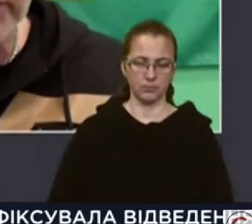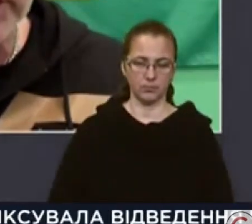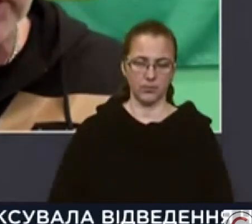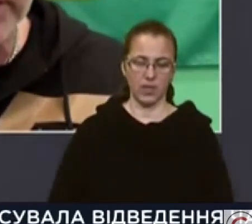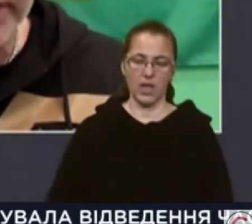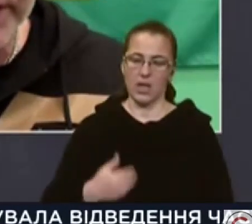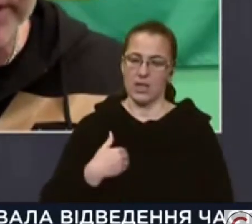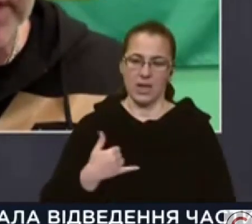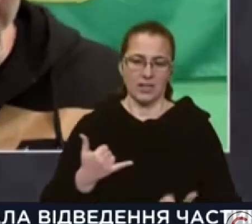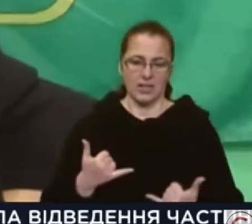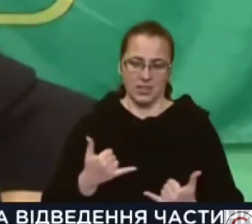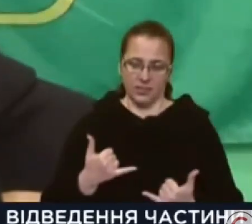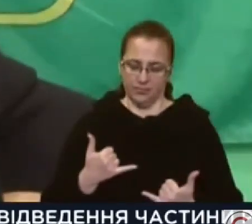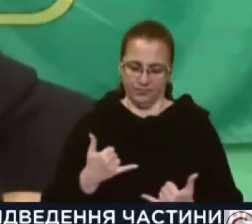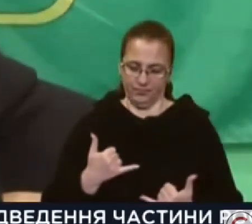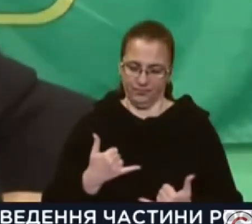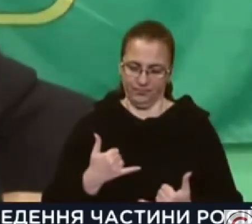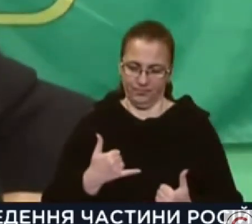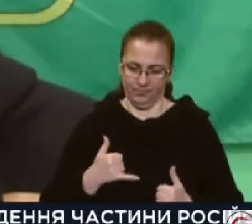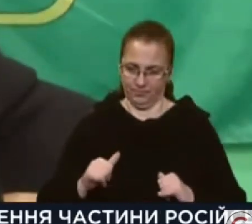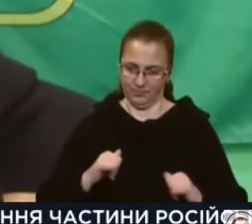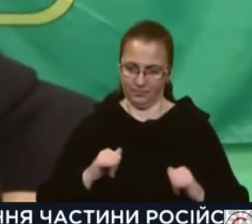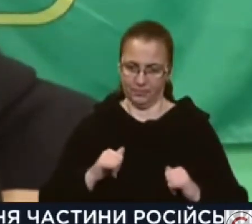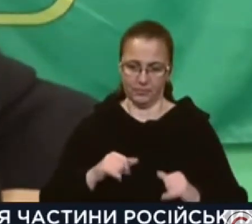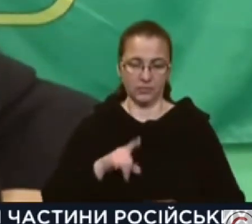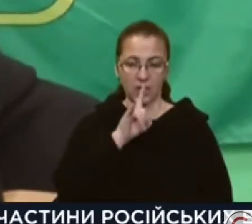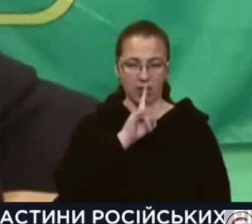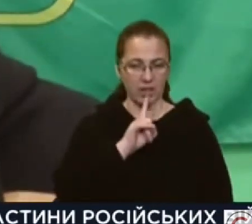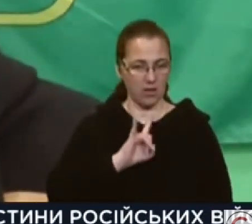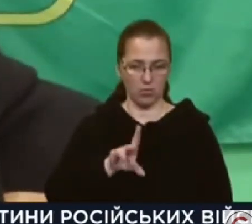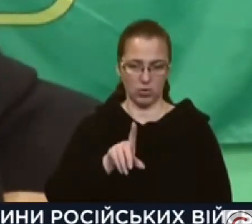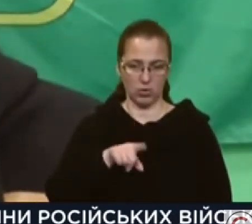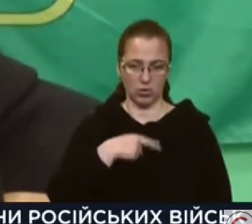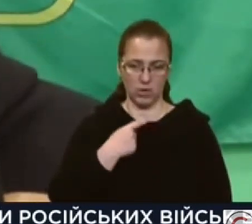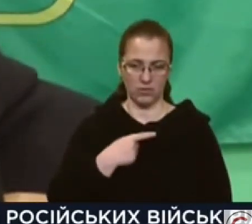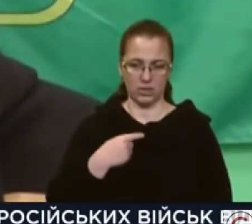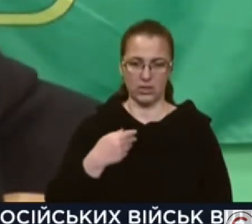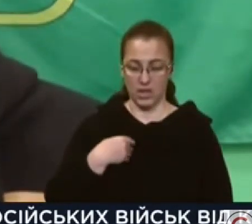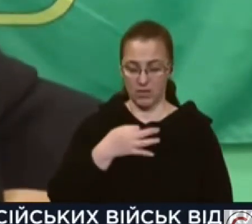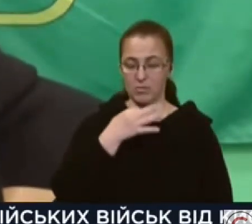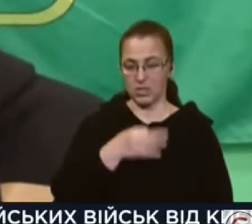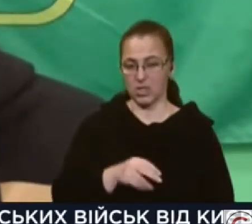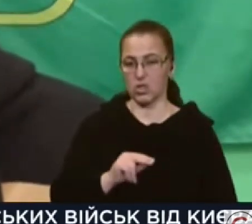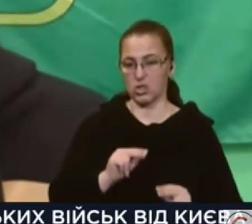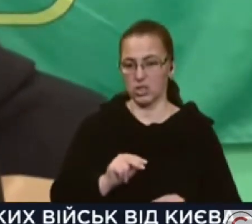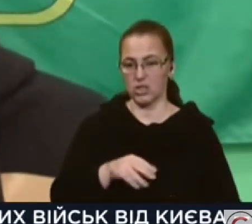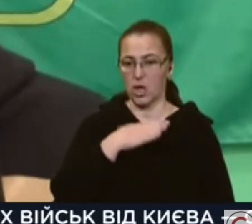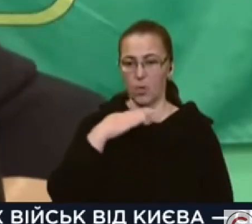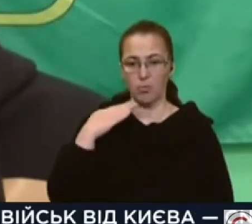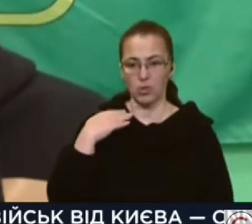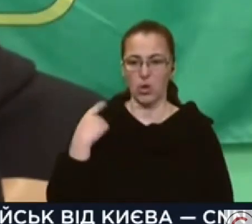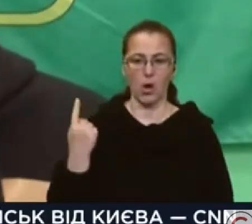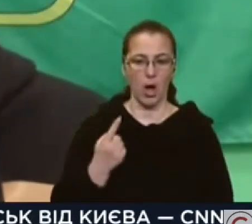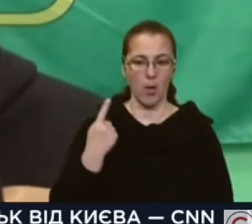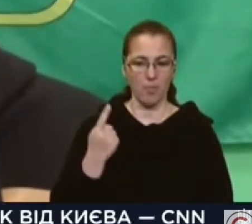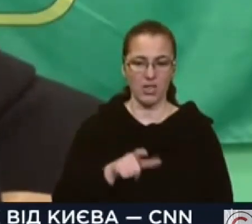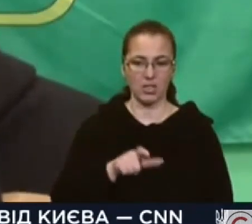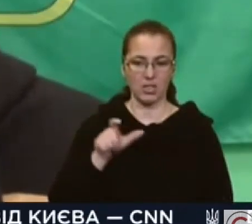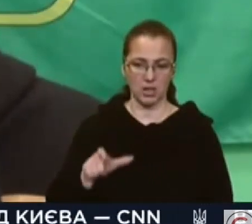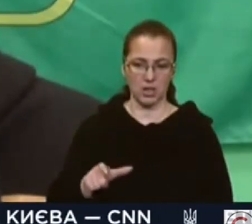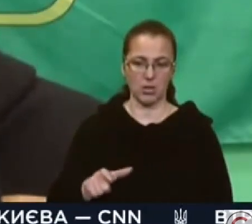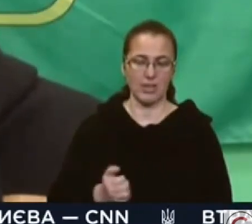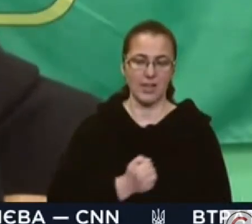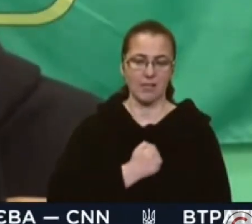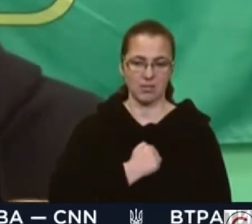этических норм не буду сегодня говорить, но я вам хочу сказать, что много мирных людей, к сожалению,